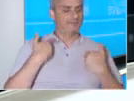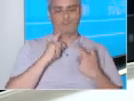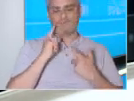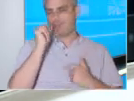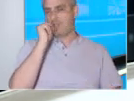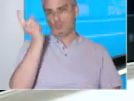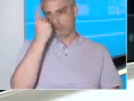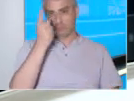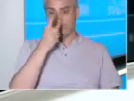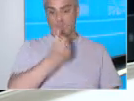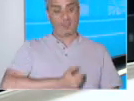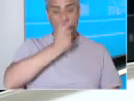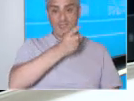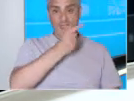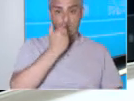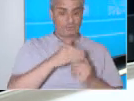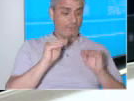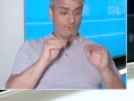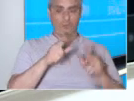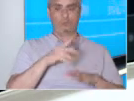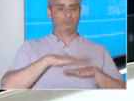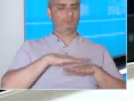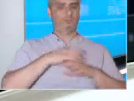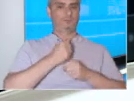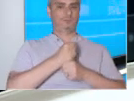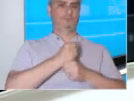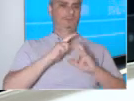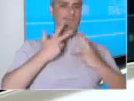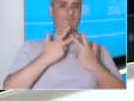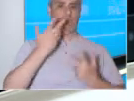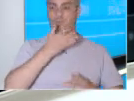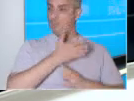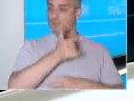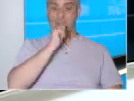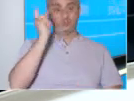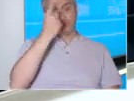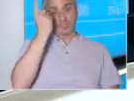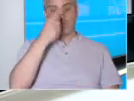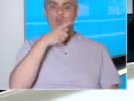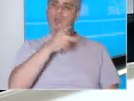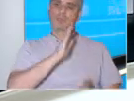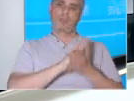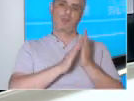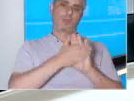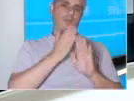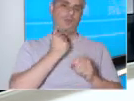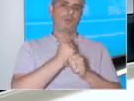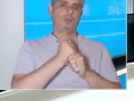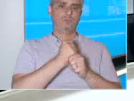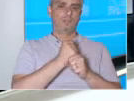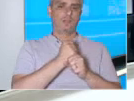שחרות, וכאשר אתה כמנהיג, בסוף כהן הוא שליח ציבור, הוא השליח ציבור שהיה, אז אתה נכנס שטוי יין, אתה בעצם גורם לכך